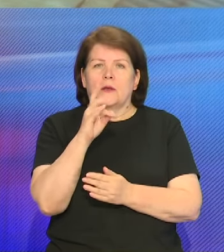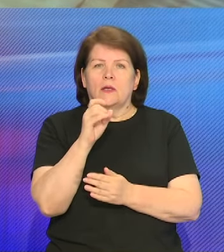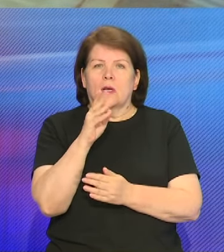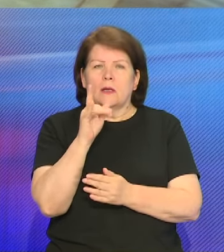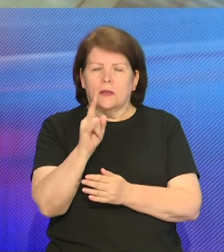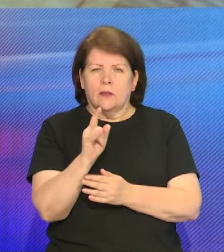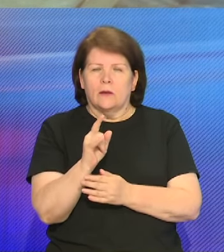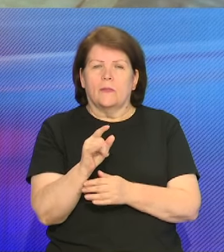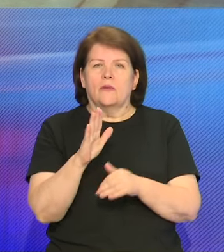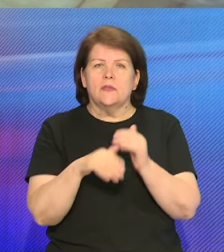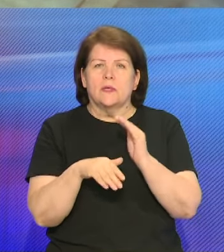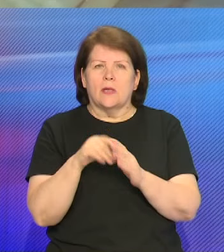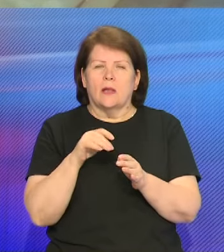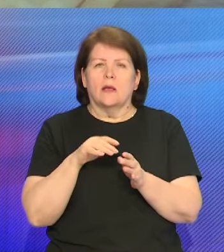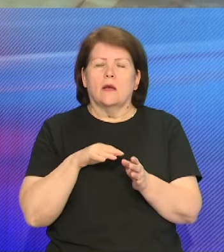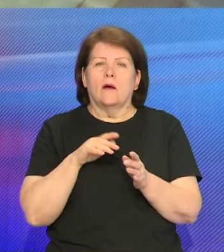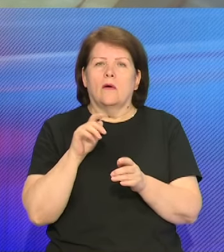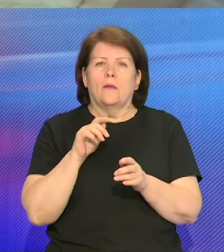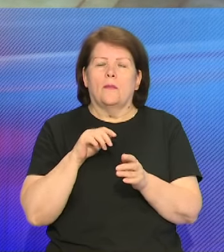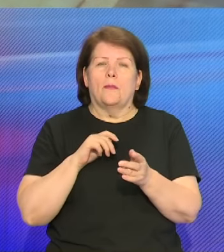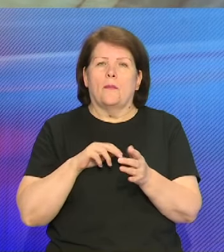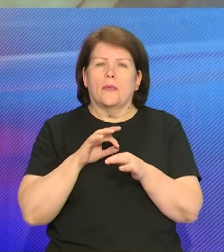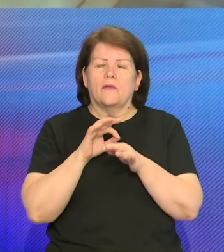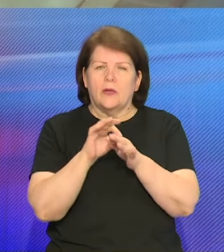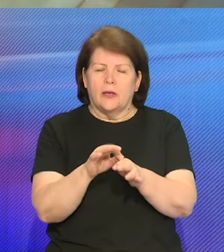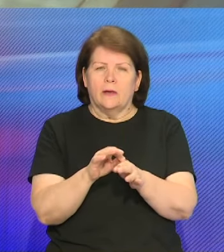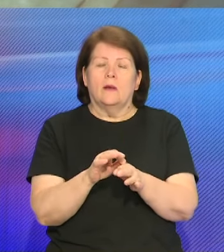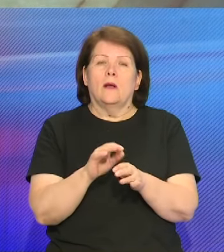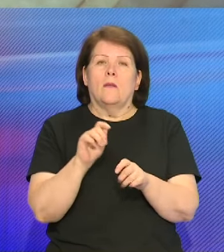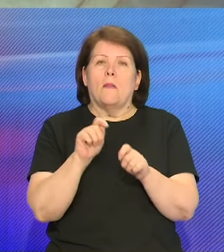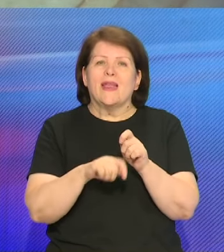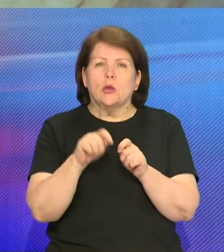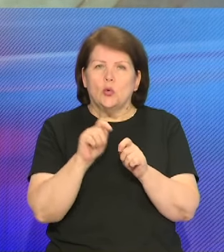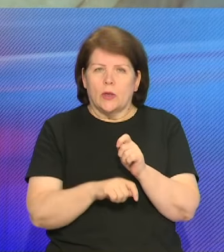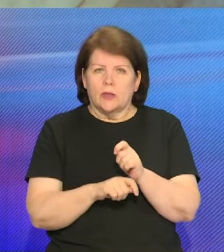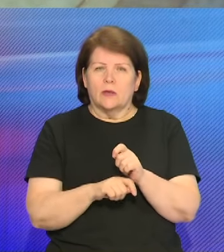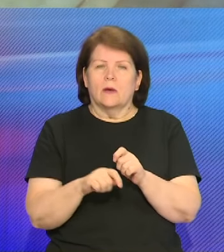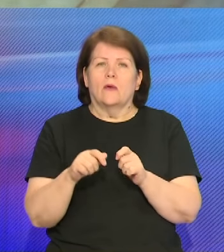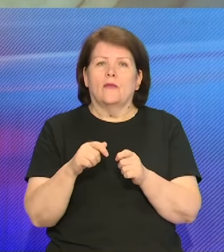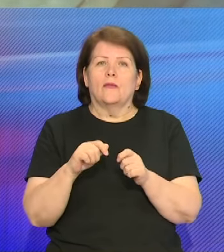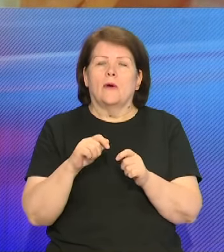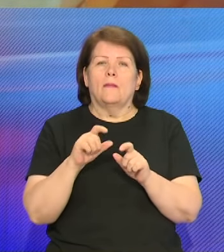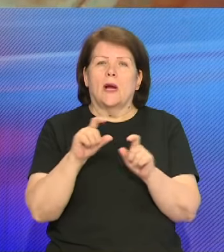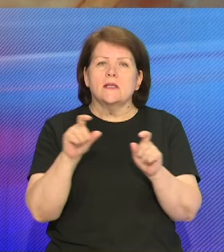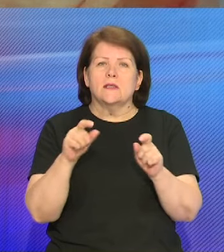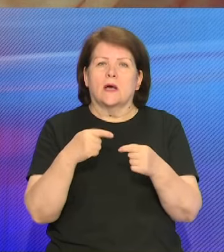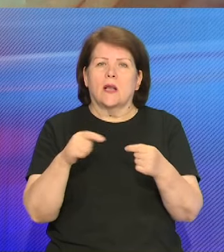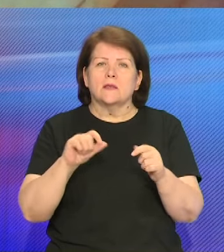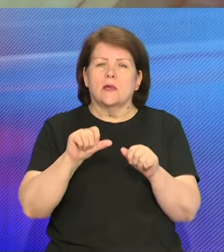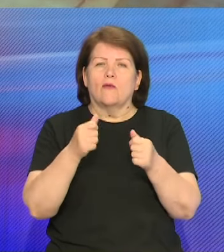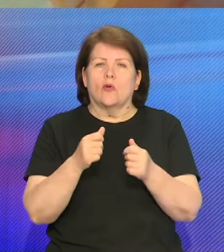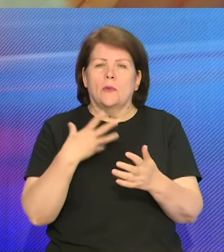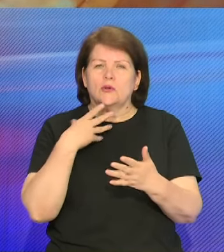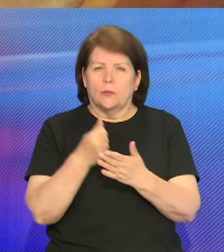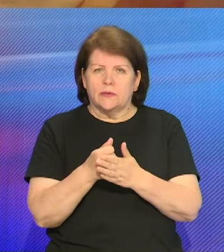правялі моніторинг бахчавай прадукцыі, якая рэалізуецца ў гандлёвых сетках розных форм уласнасці. Для праверкі свежай дыні былі